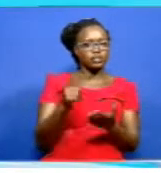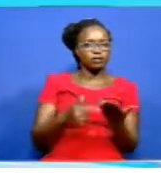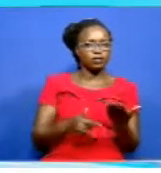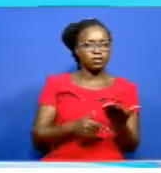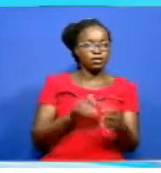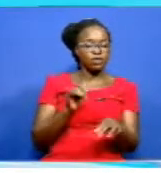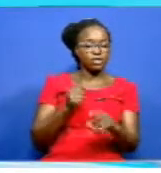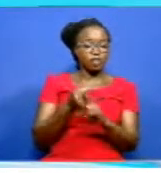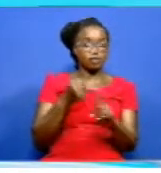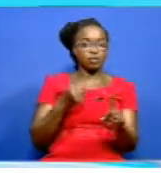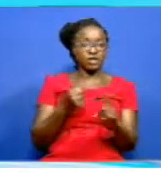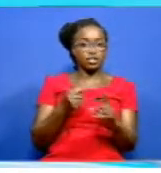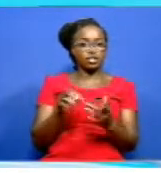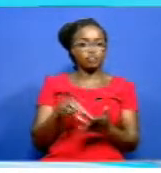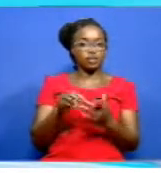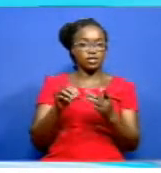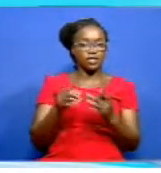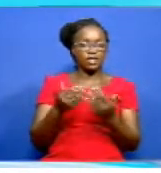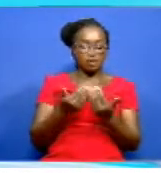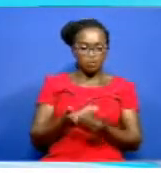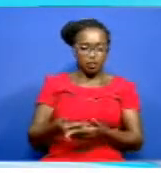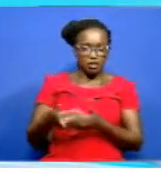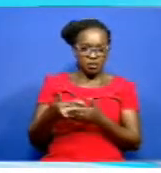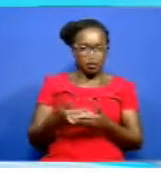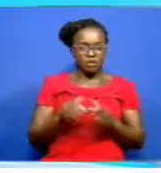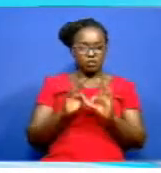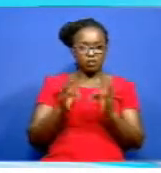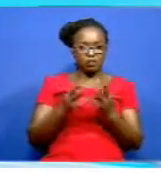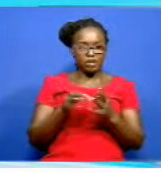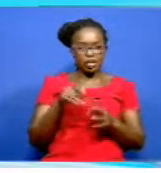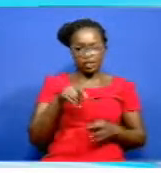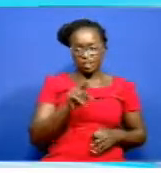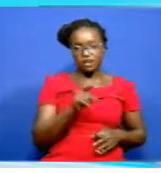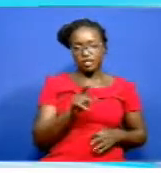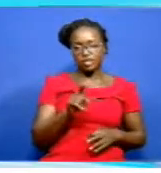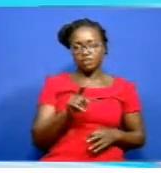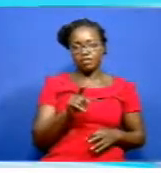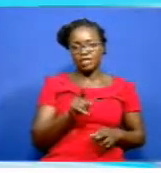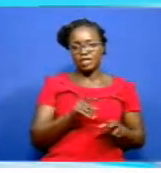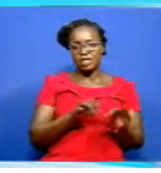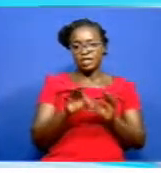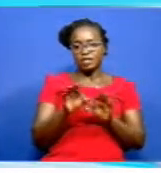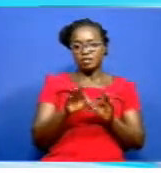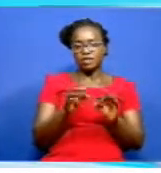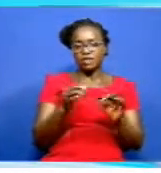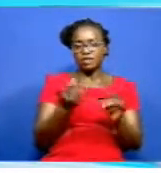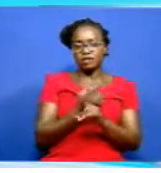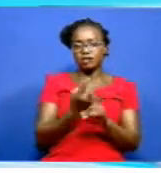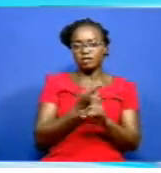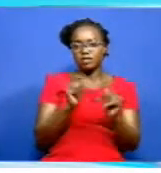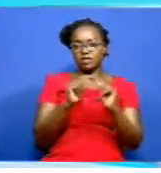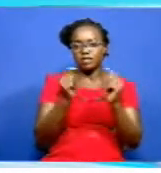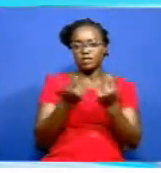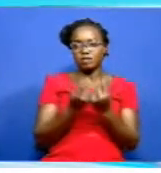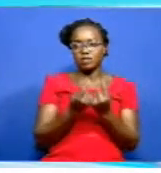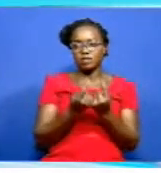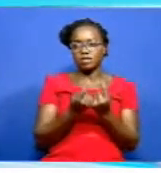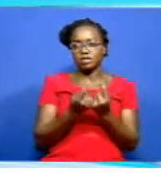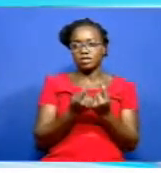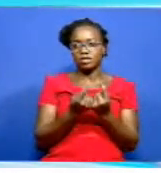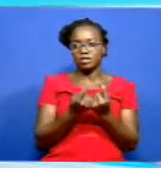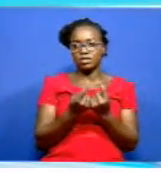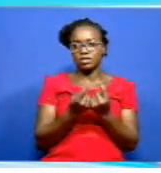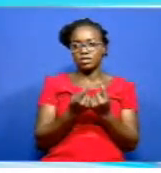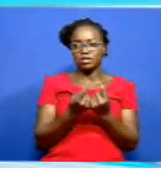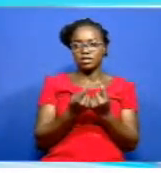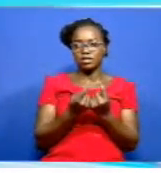kwa mtoto, kwa familia na yeye mwenyewe mama? Kwa sababu tushaelezwa toka awali kwamba zipo aina kadhaa, kwa Kiingereza wakisema kuna